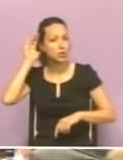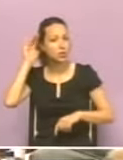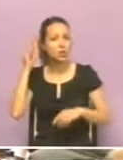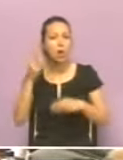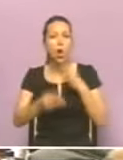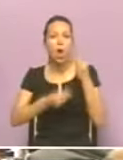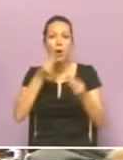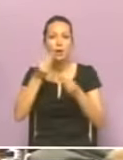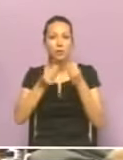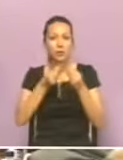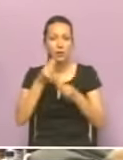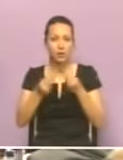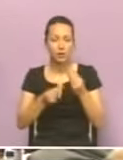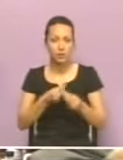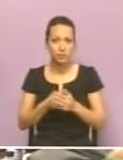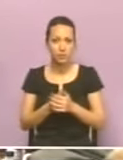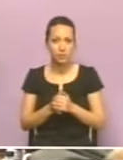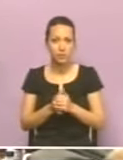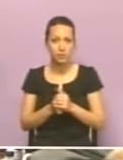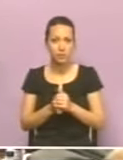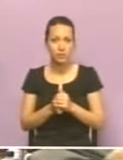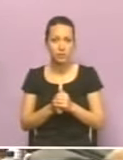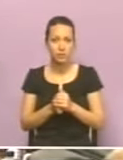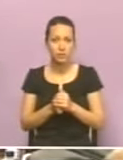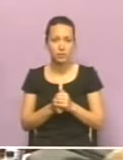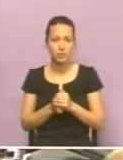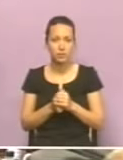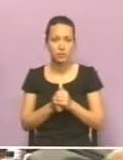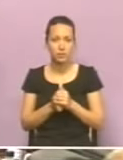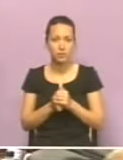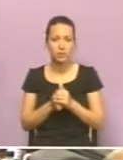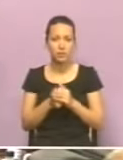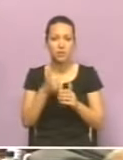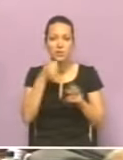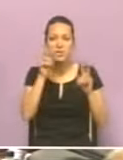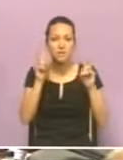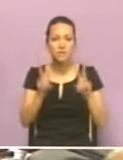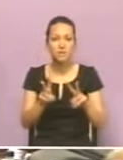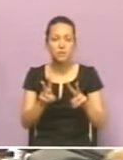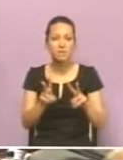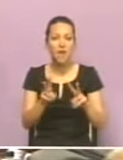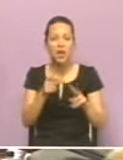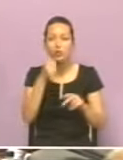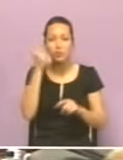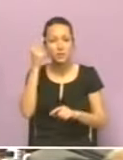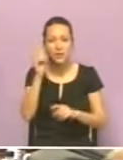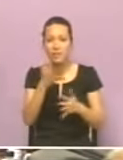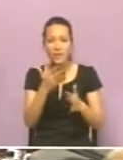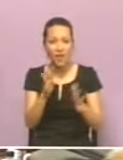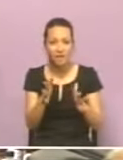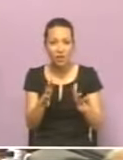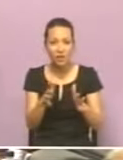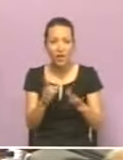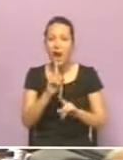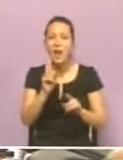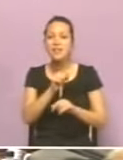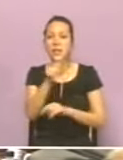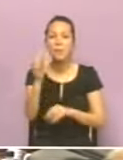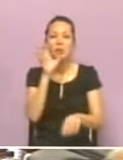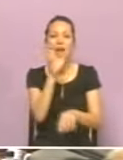obrazloženje i da svoju kritiku usmere na ono što zaista smatraju da ne valja, a ne da po svaku cenu kritikuju